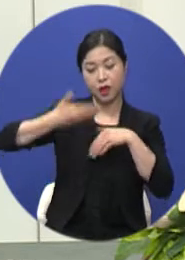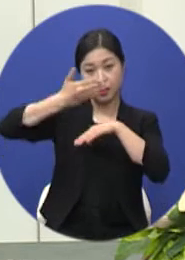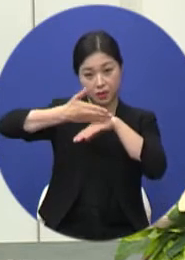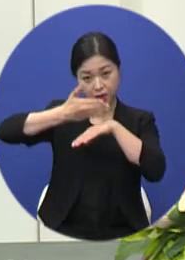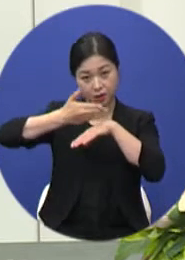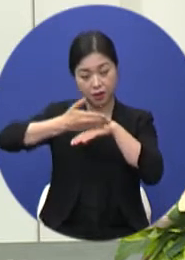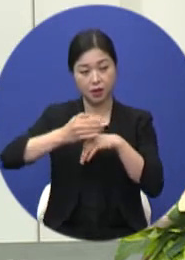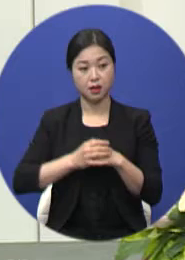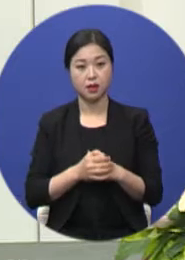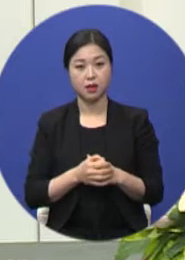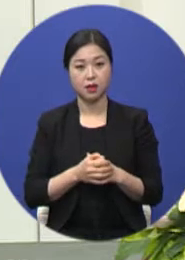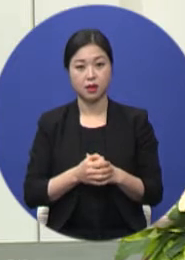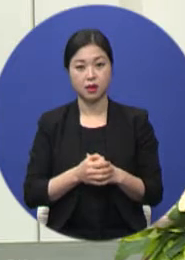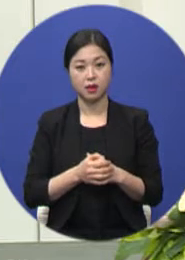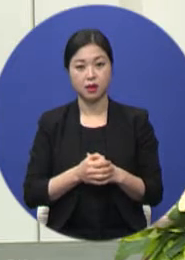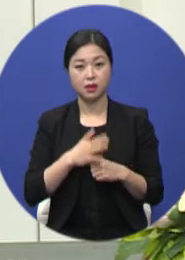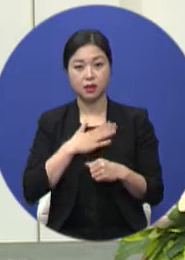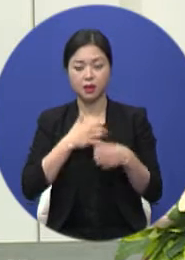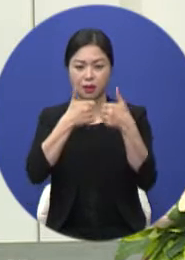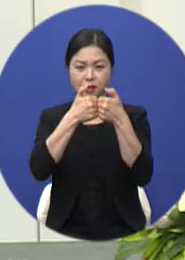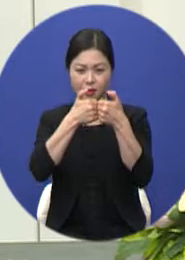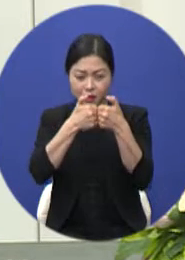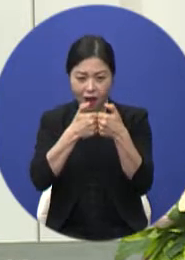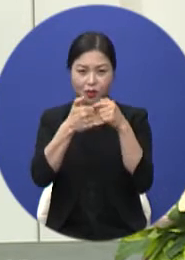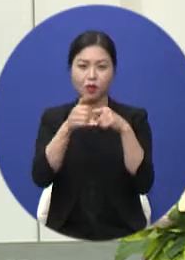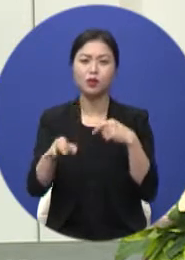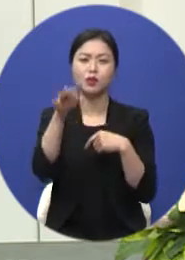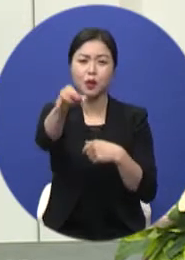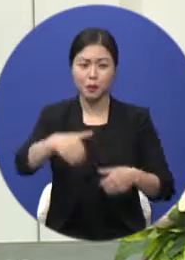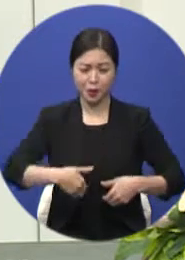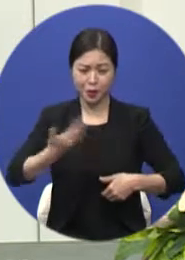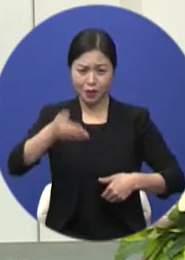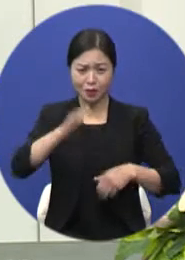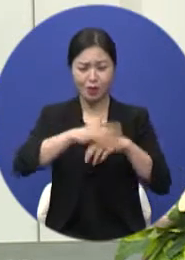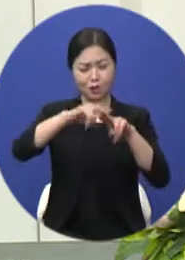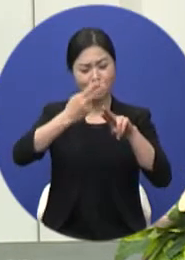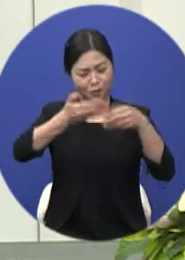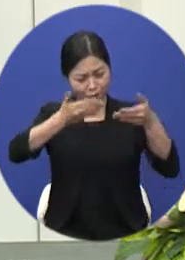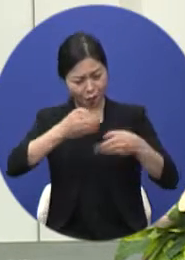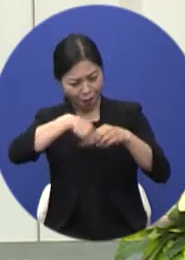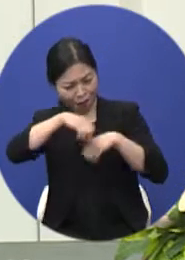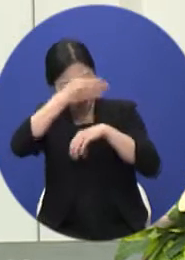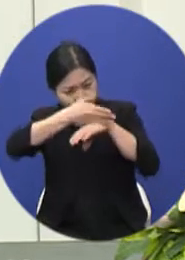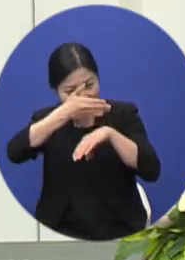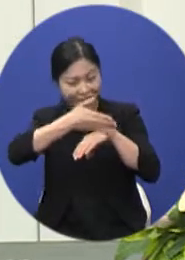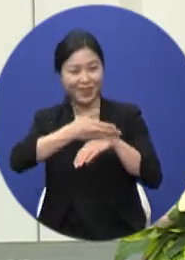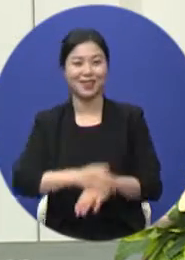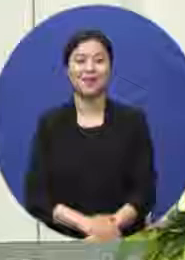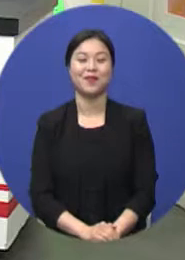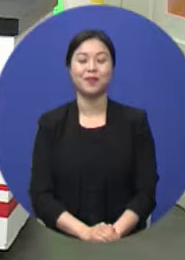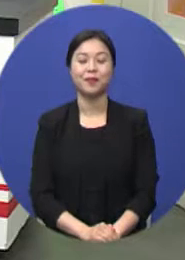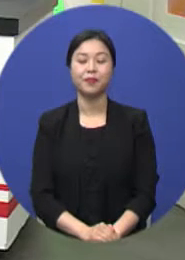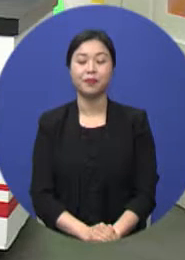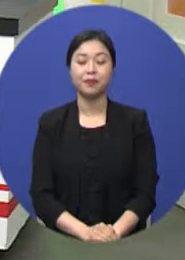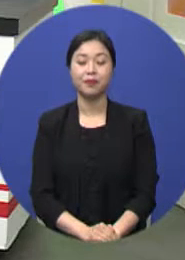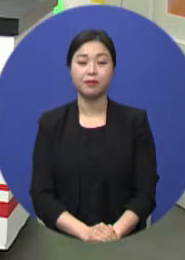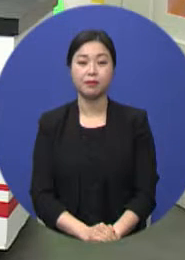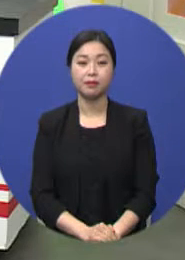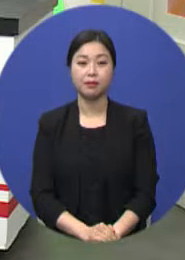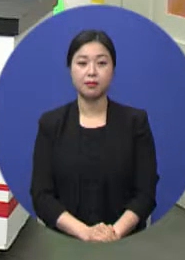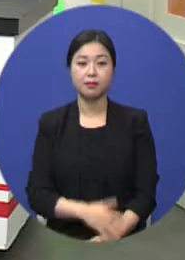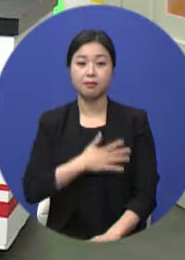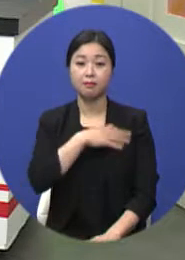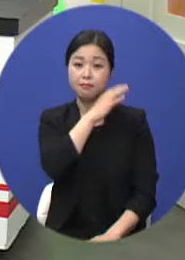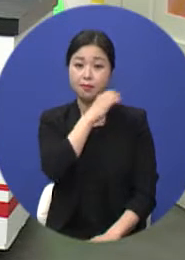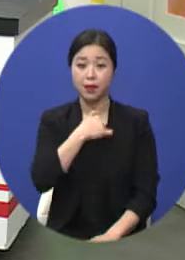이렇게 상담료를 드려야 될 것 같은데 선물까지 주신다고 하니까 아, 미리 드리고 하려고 그래요. 네. 예, 그럼 제 부끄럽지만